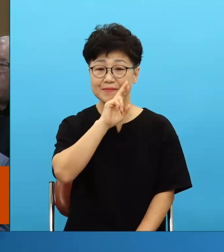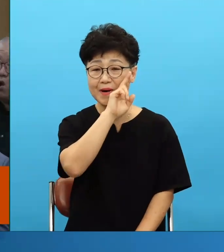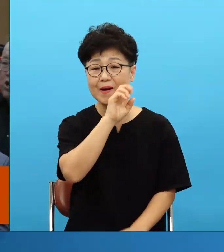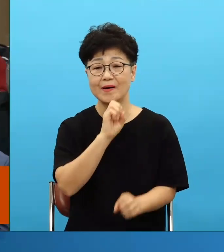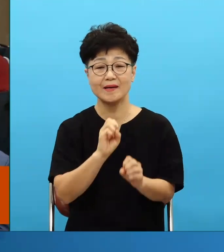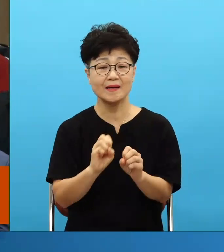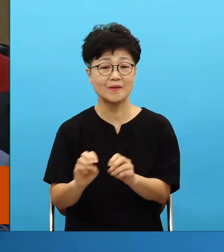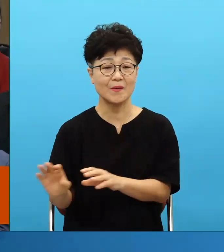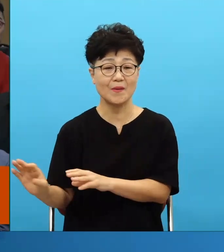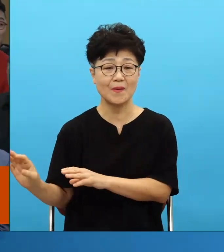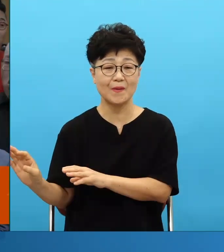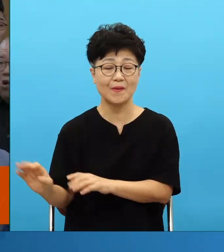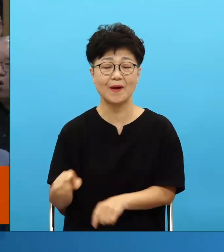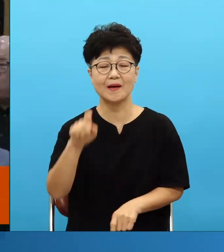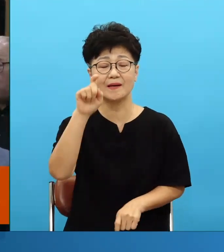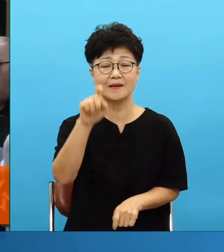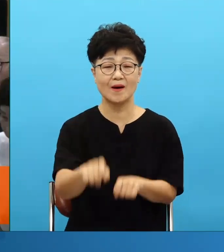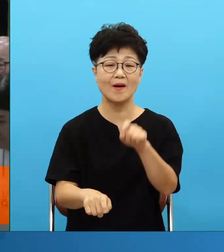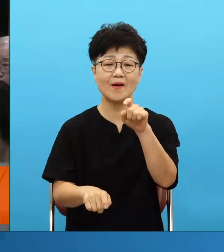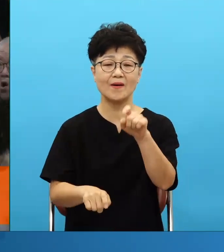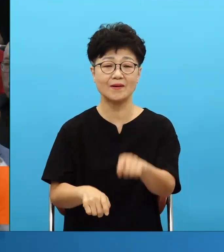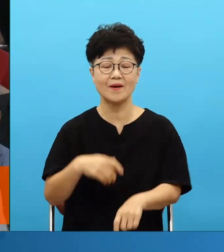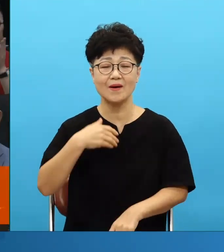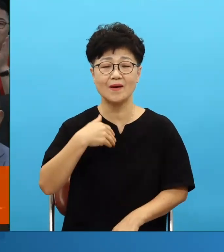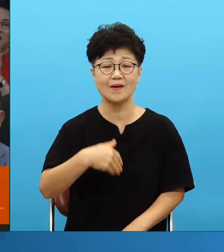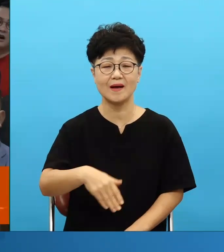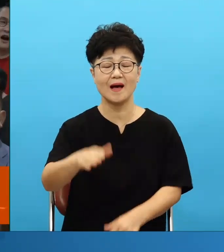의심 버리고